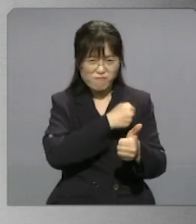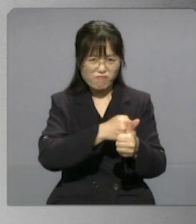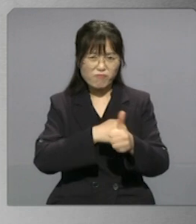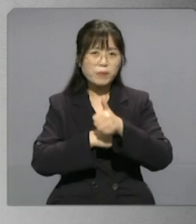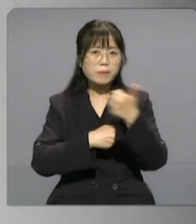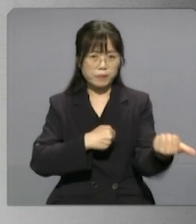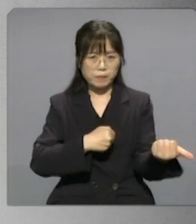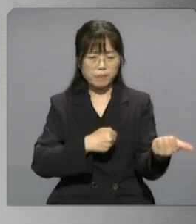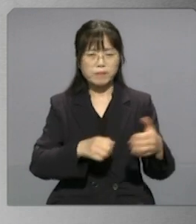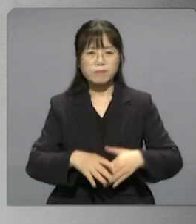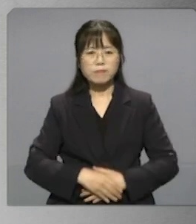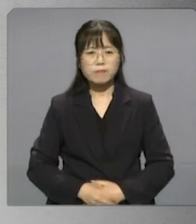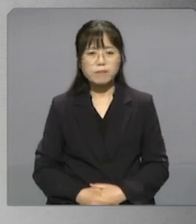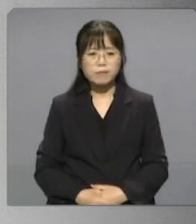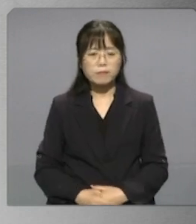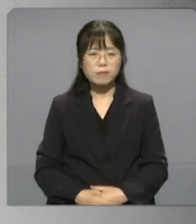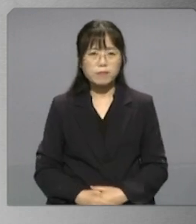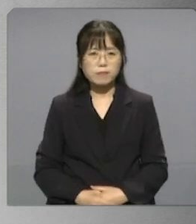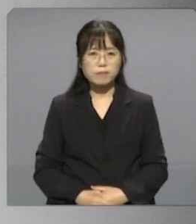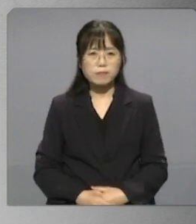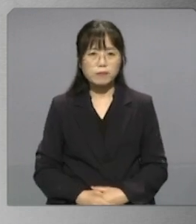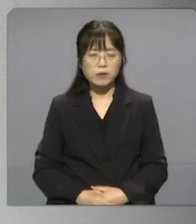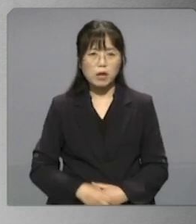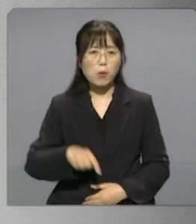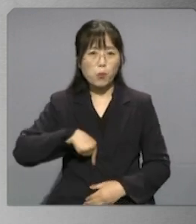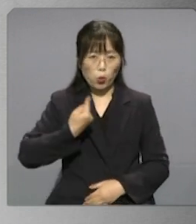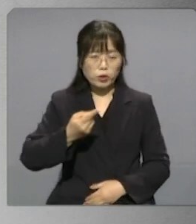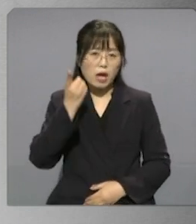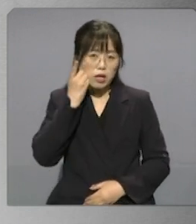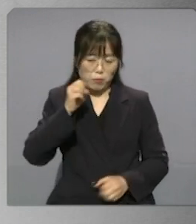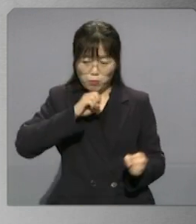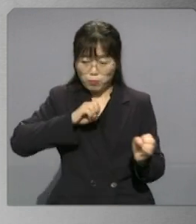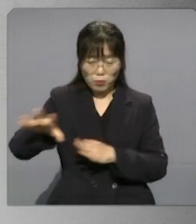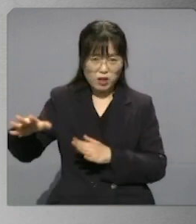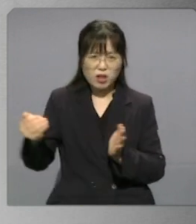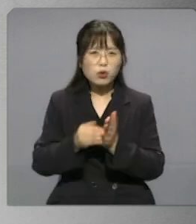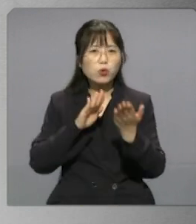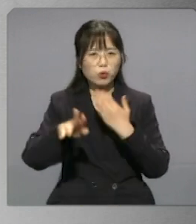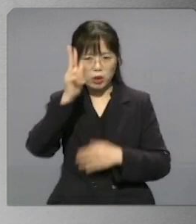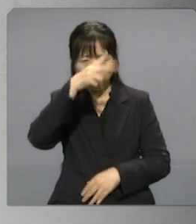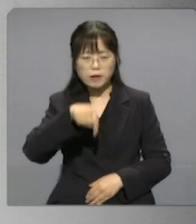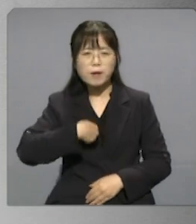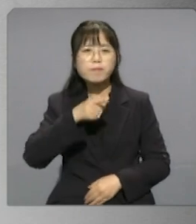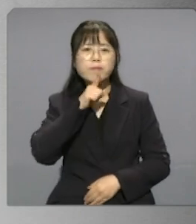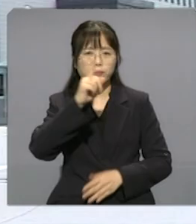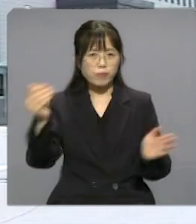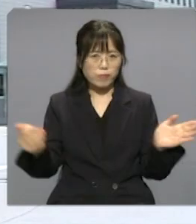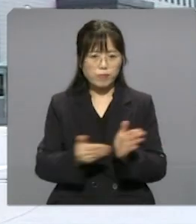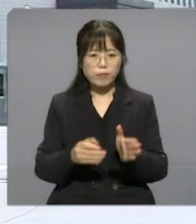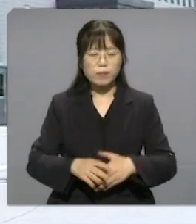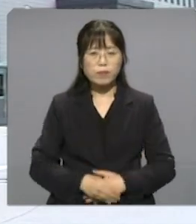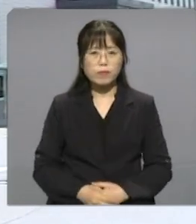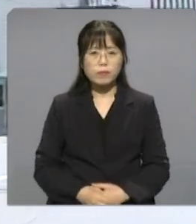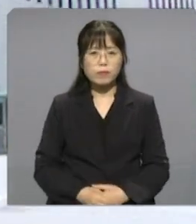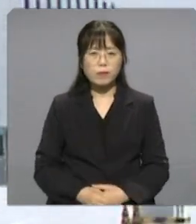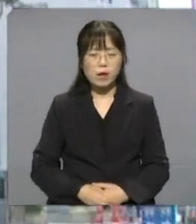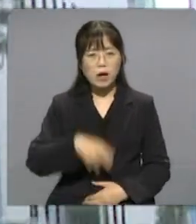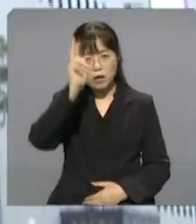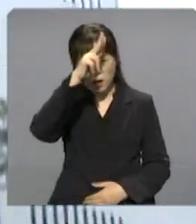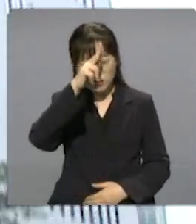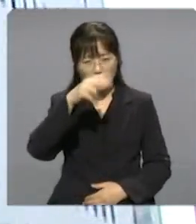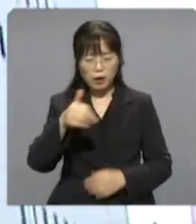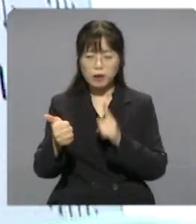휘둘러 목숨을 빼앗은 겁니다. 자기 휴대전화도 없앤 뒤 경찰에 자수까지 했습니다.